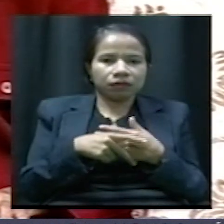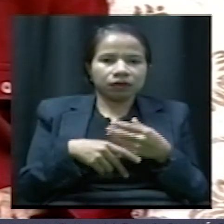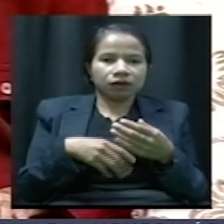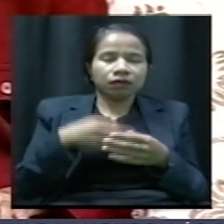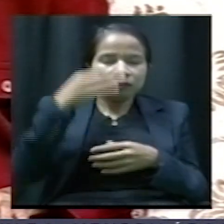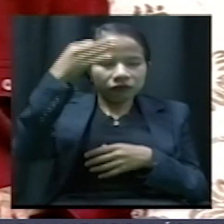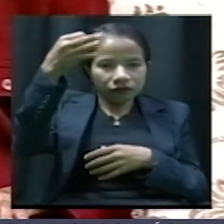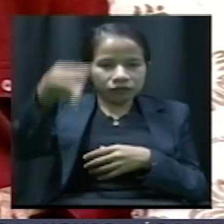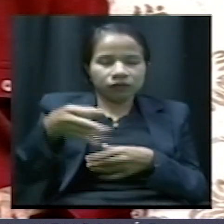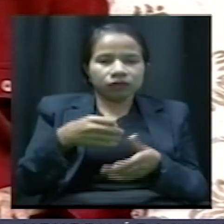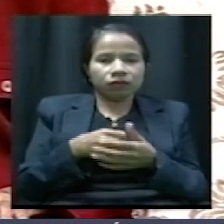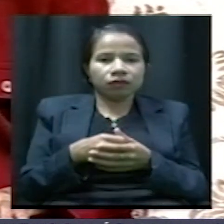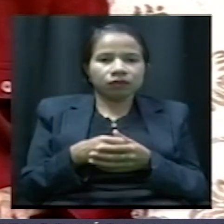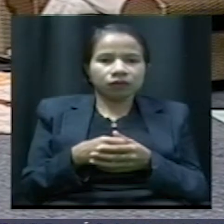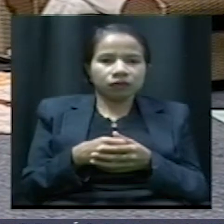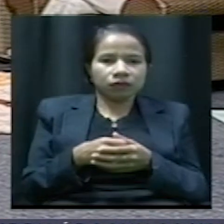ohin ba ohin